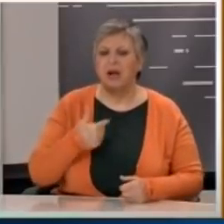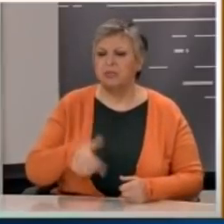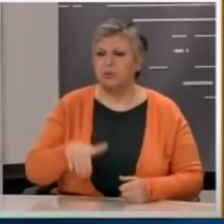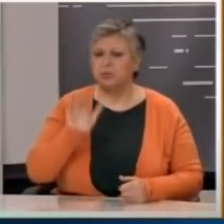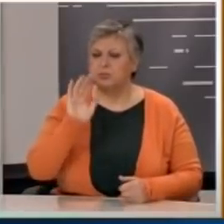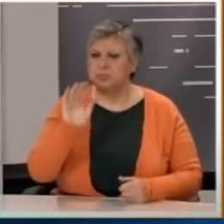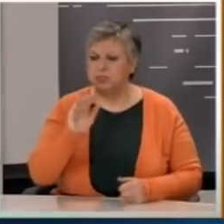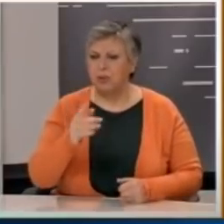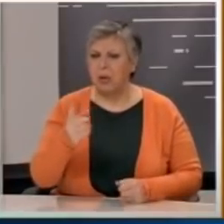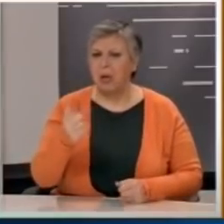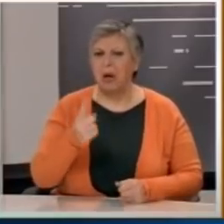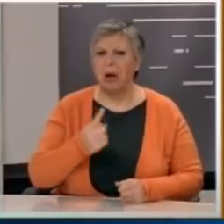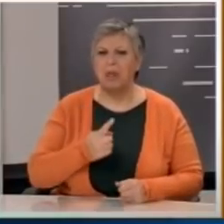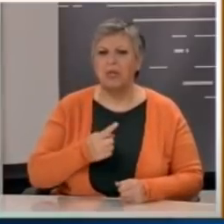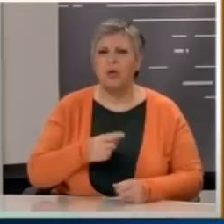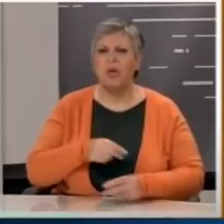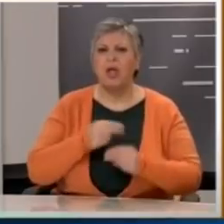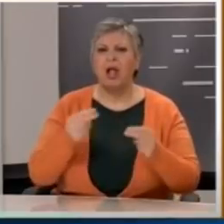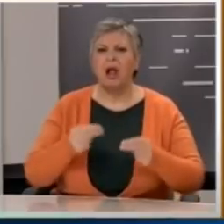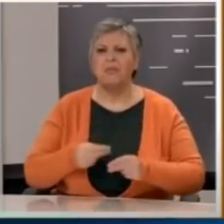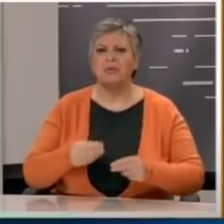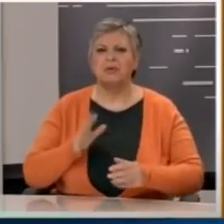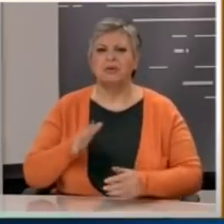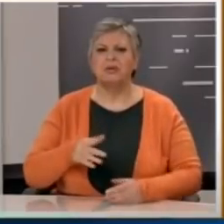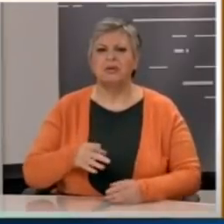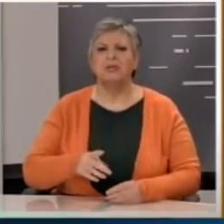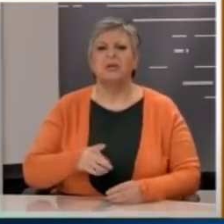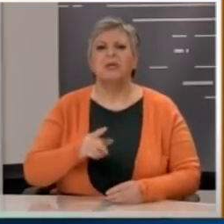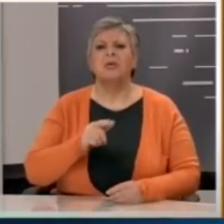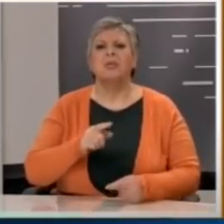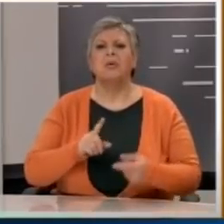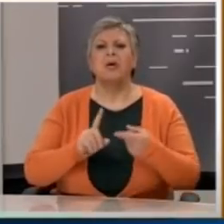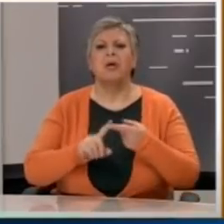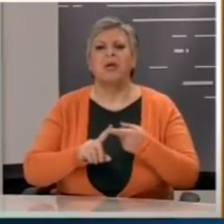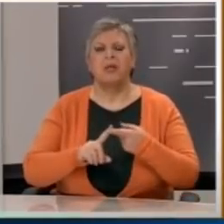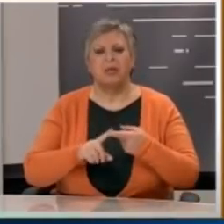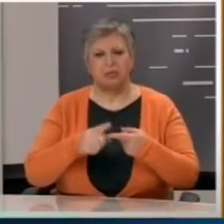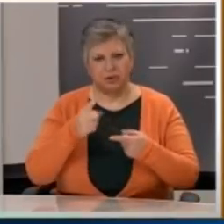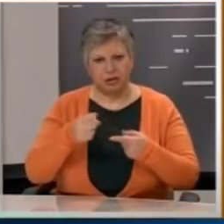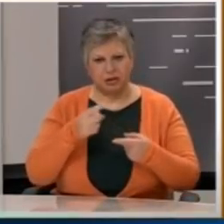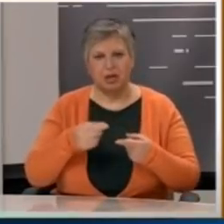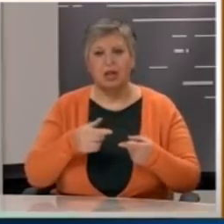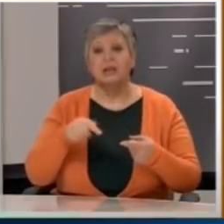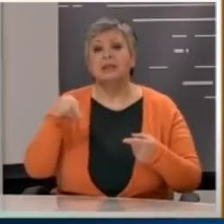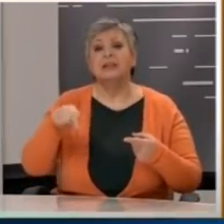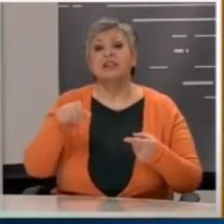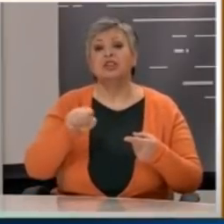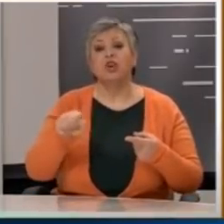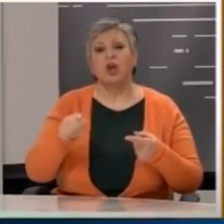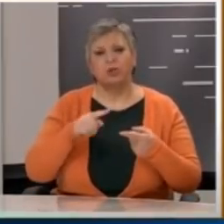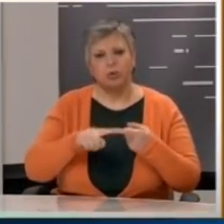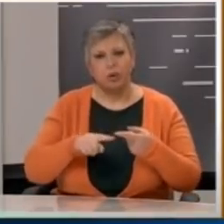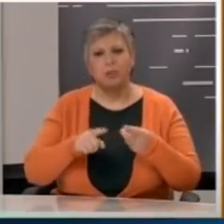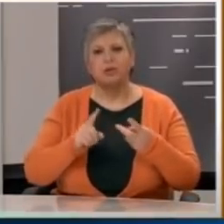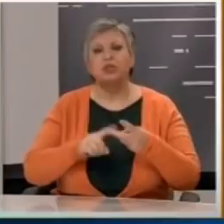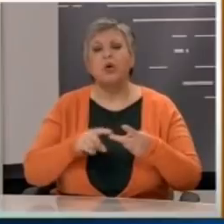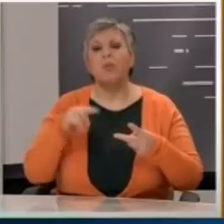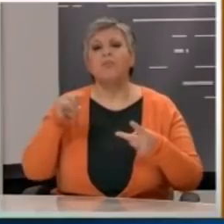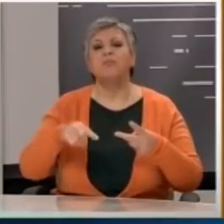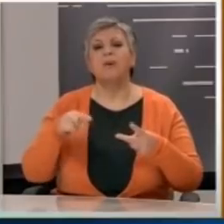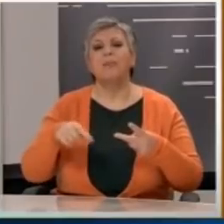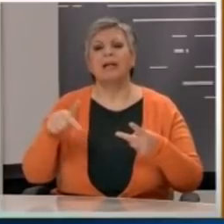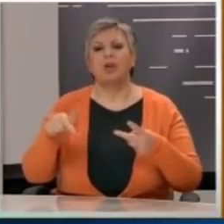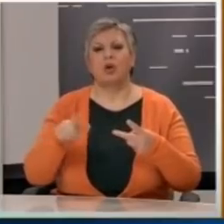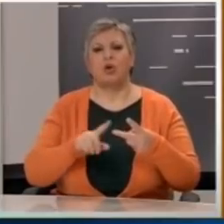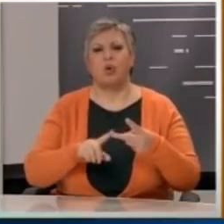κανένας. Ένα Τσοχαντζόπουλο βλέπω ότι πλήρωσε, και ένα Παπαγεωργόπουλο. Για τον οποίο Παπαγεωργόπουλο, να